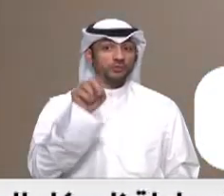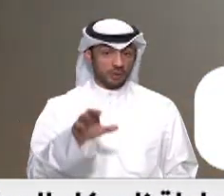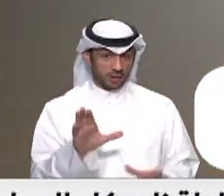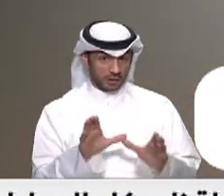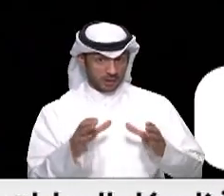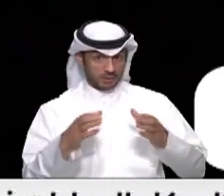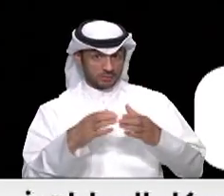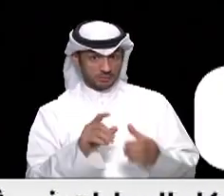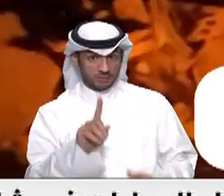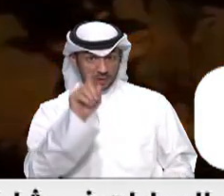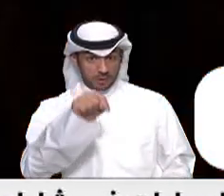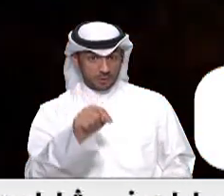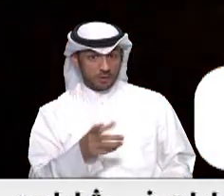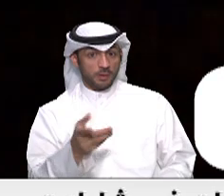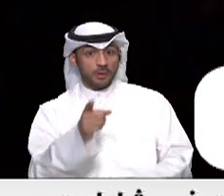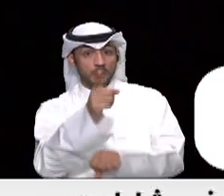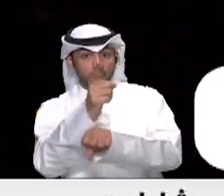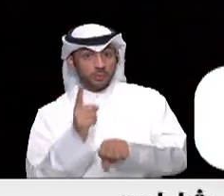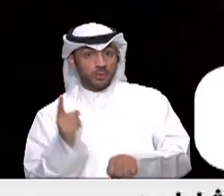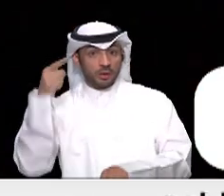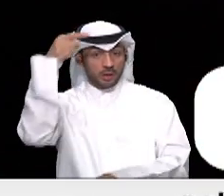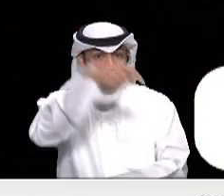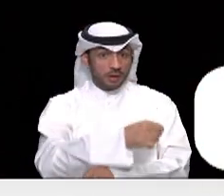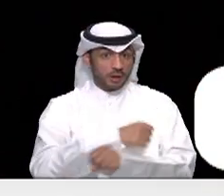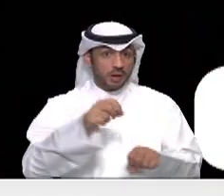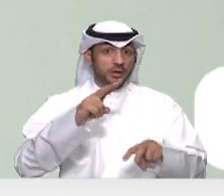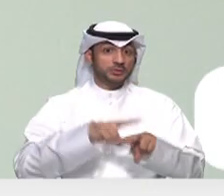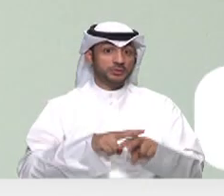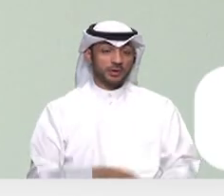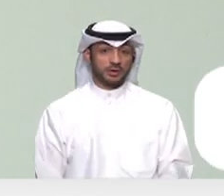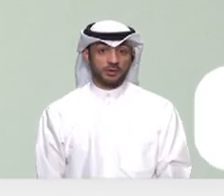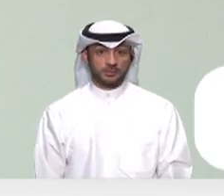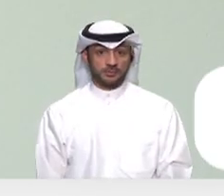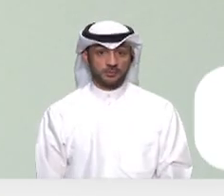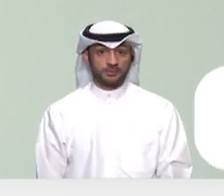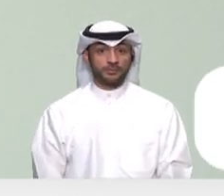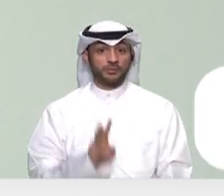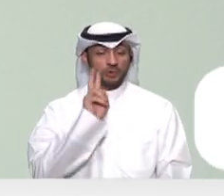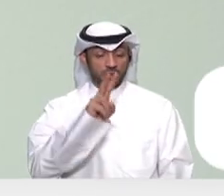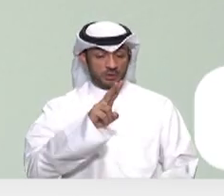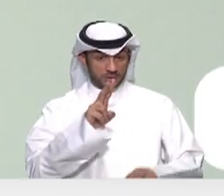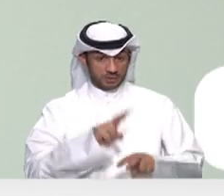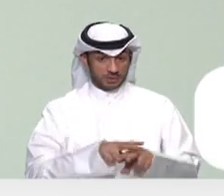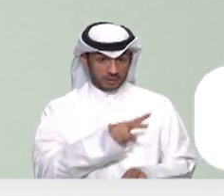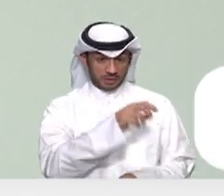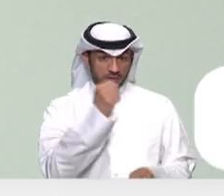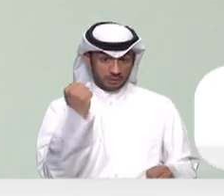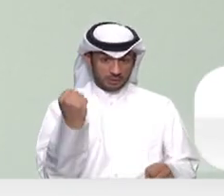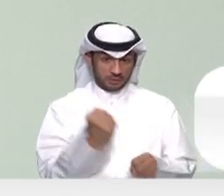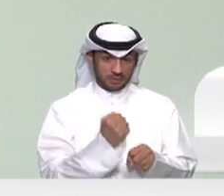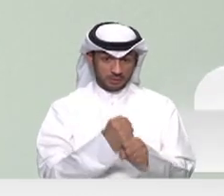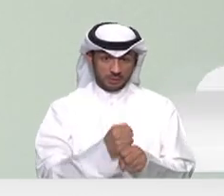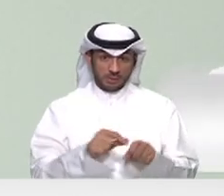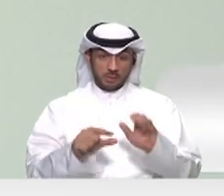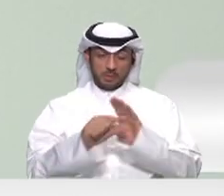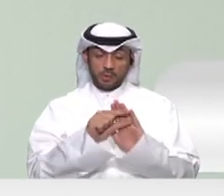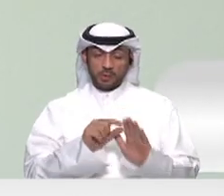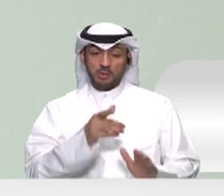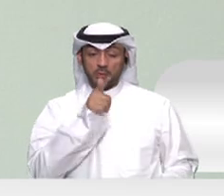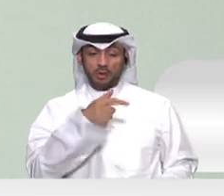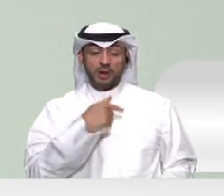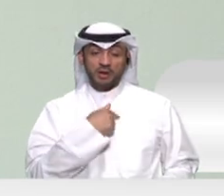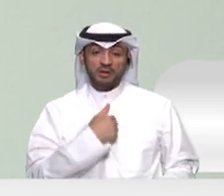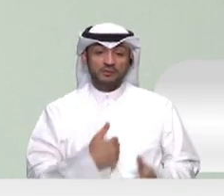جنوب حيفا مساء أمس. إسرائيل يعني ترى أن موازين القوى مالت لصالحها في الفترة